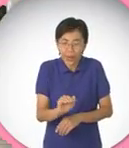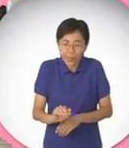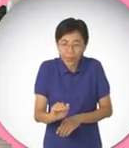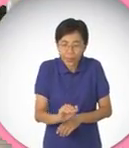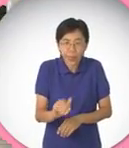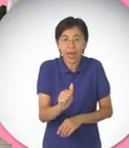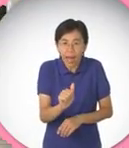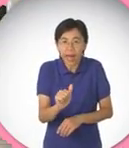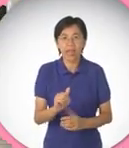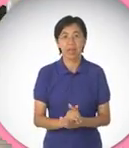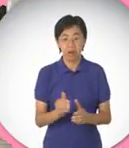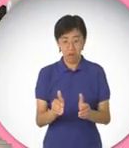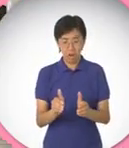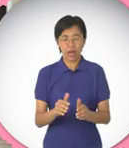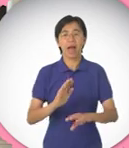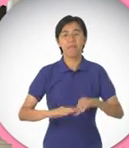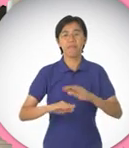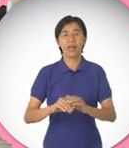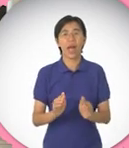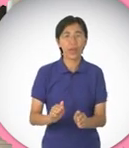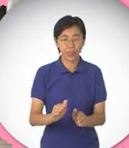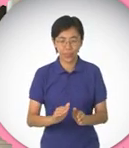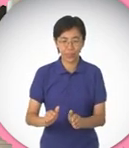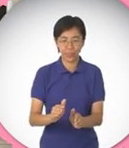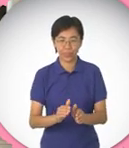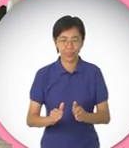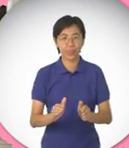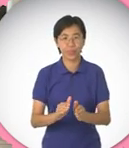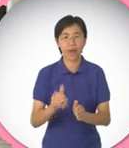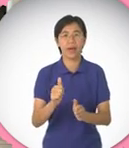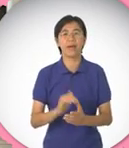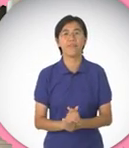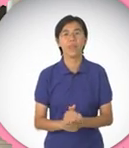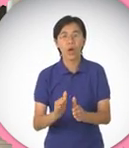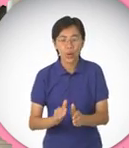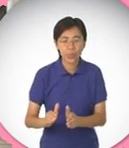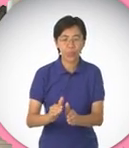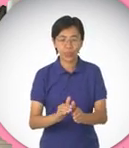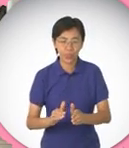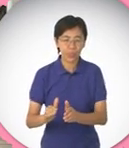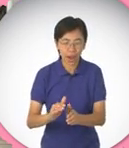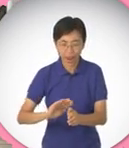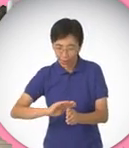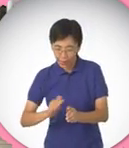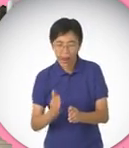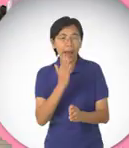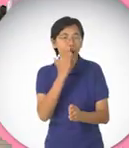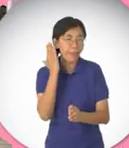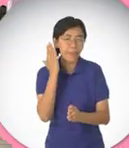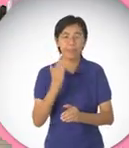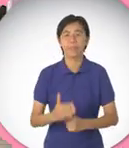อันนี้ใช้2มือแล้วคือเหมือนใช้ฝันมือเนี่ยนะคะช่วยดันแล้วก็เหมือนรีดให้หน้ามันเรียบอะค่ะ ครับ